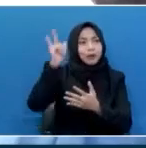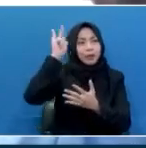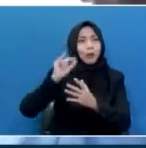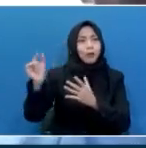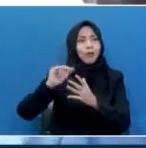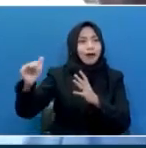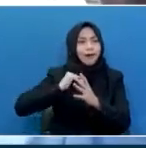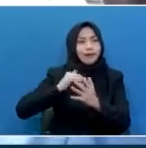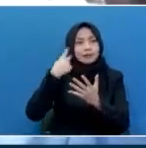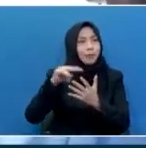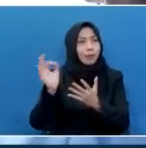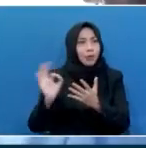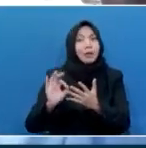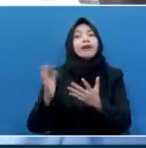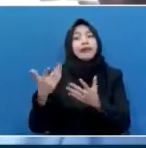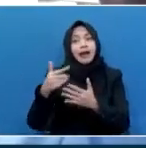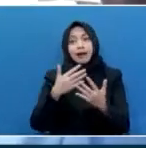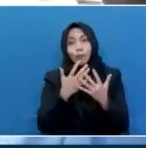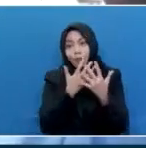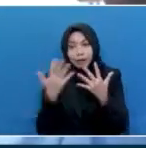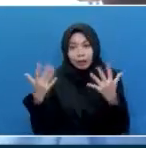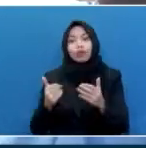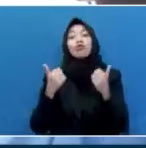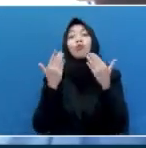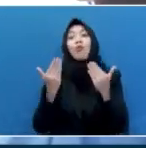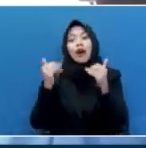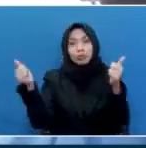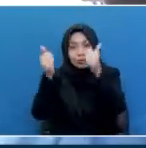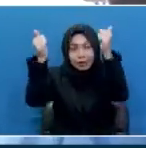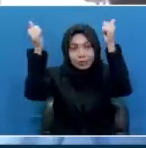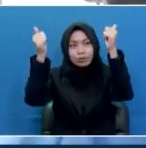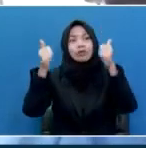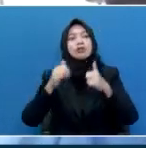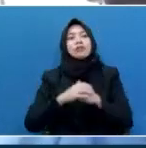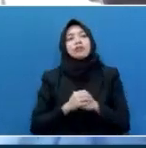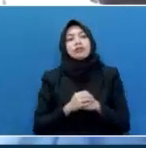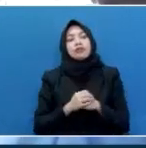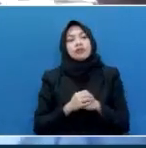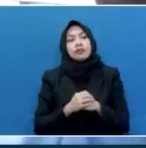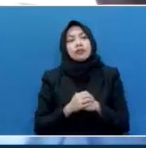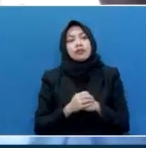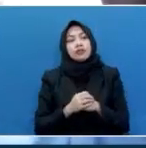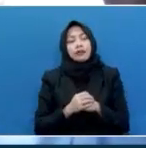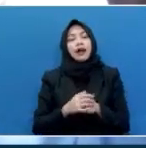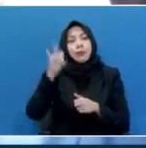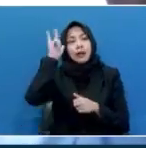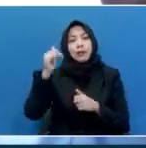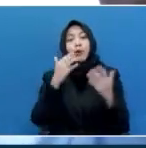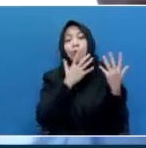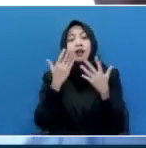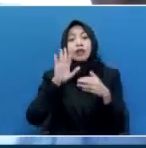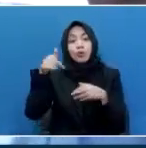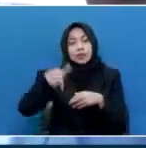semoga sukses selalu dan untuk hut kali ini ya